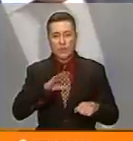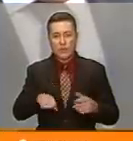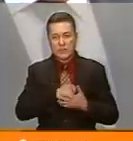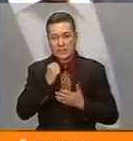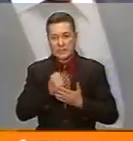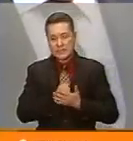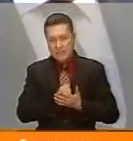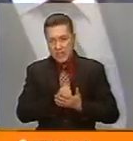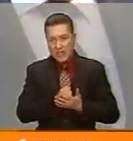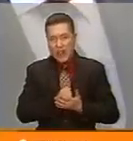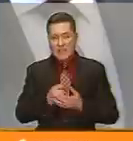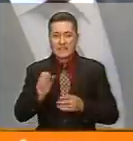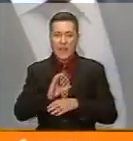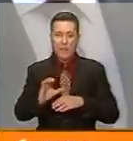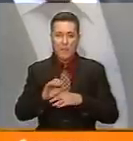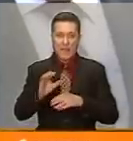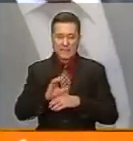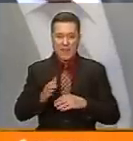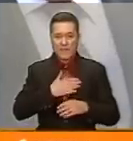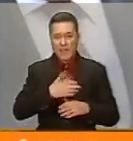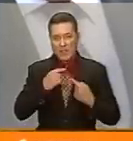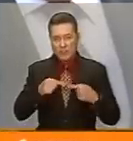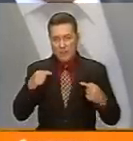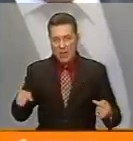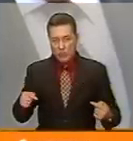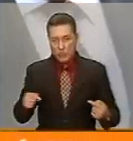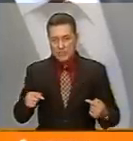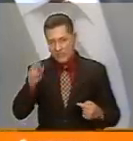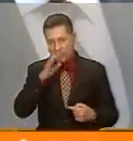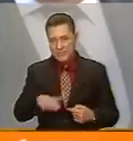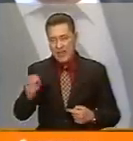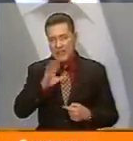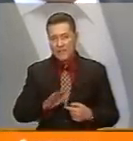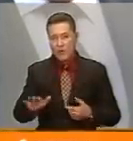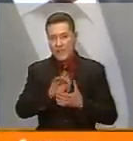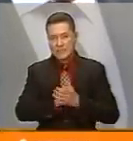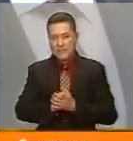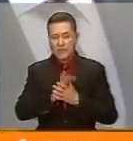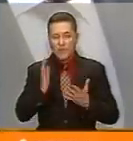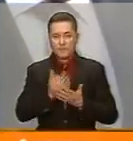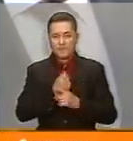стандартизации, сертификации, поставки нашей продукции в страны Европейского Союза. А выиграет от этого город.